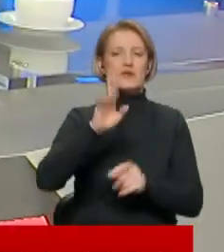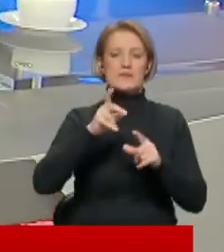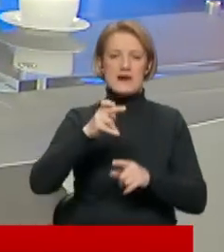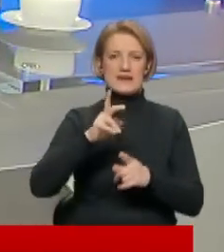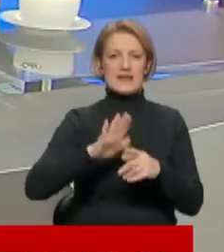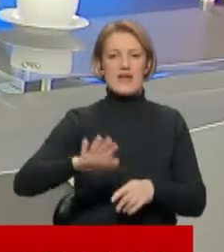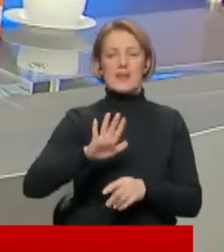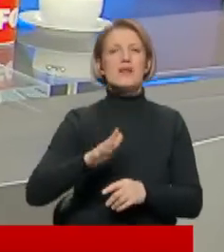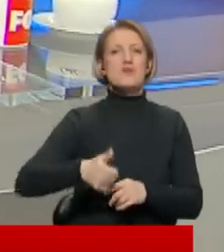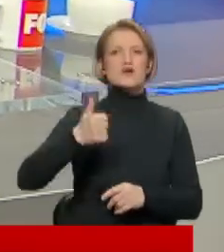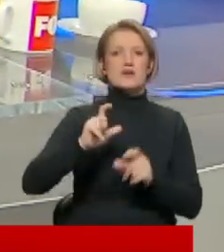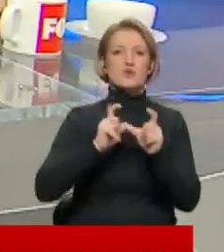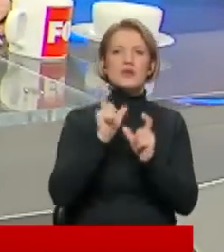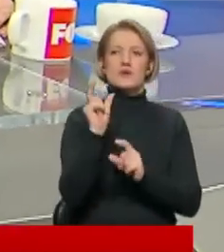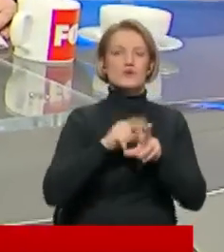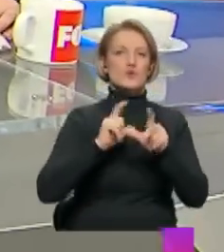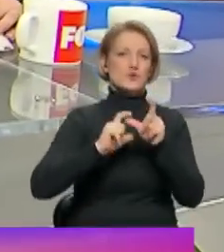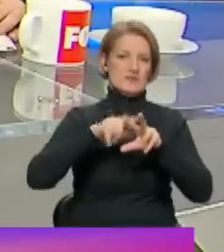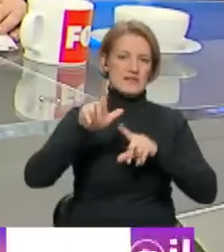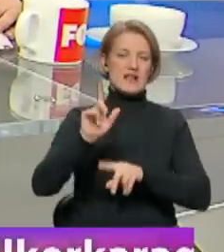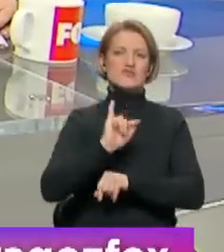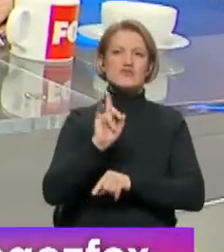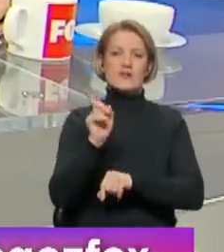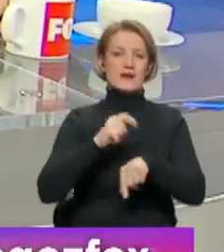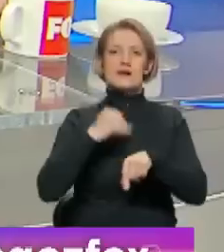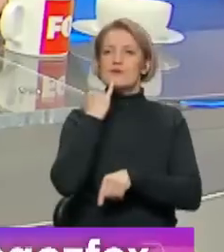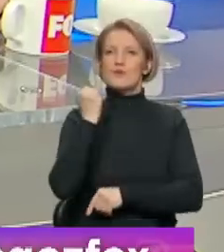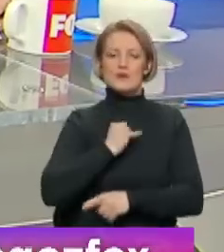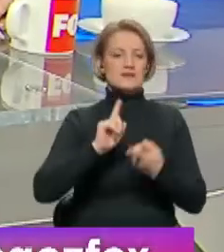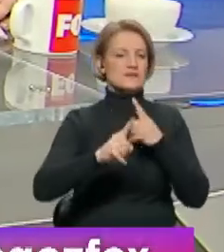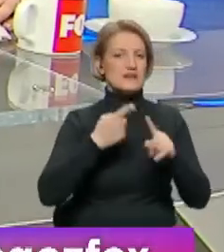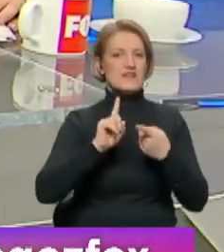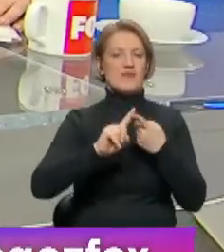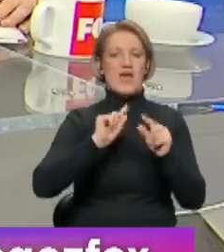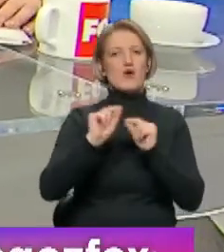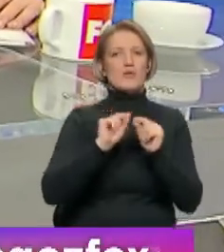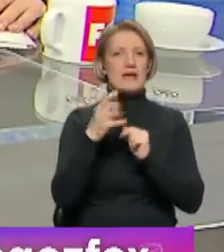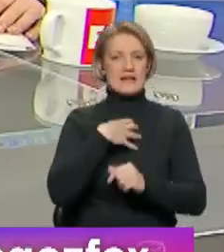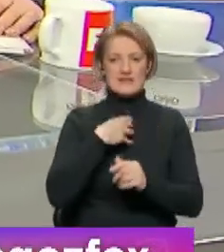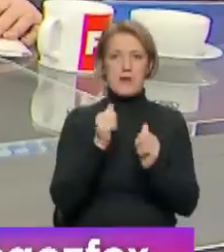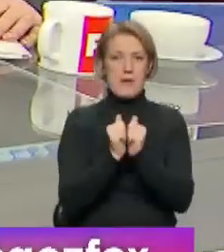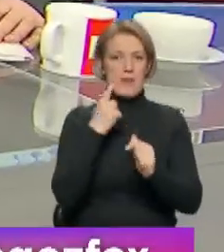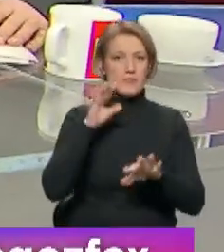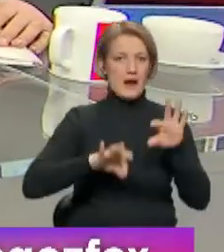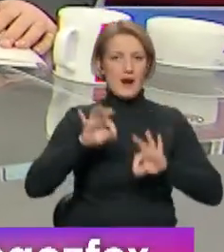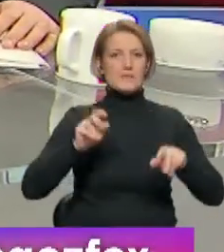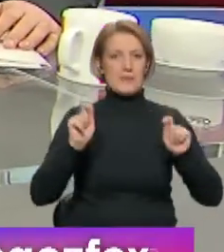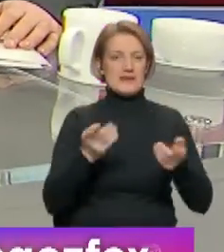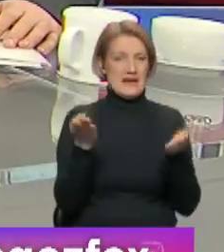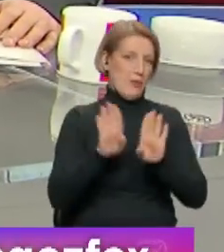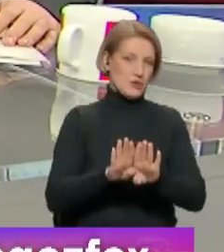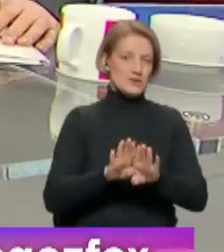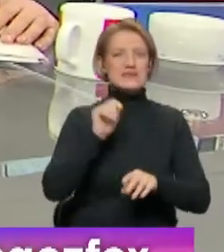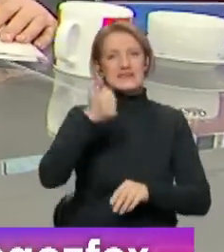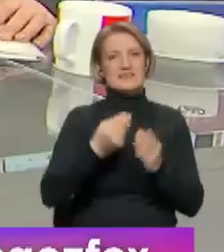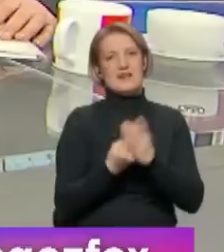Genel Başkanı Gültekin Uysal çalar saatte konuğumuzdu siyaseti ve ekonomiyi kendisiyle birlikte değerlendirdik kapatıyoruz